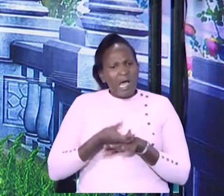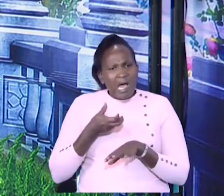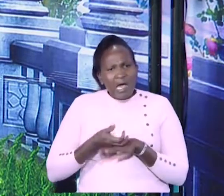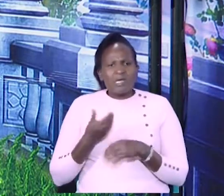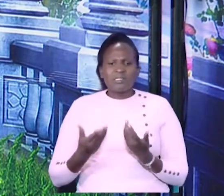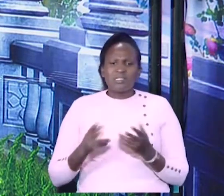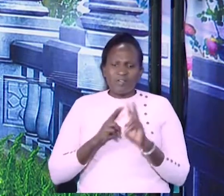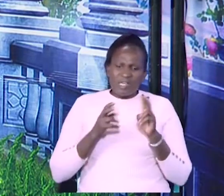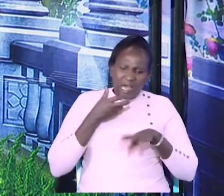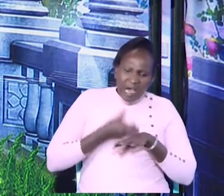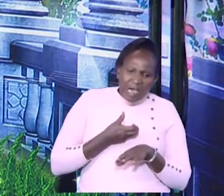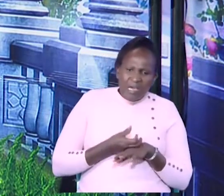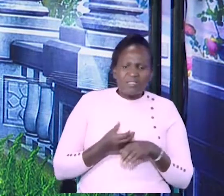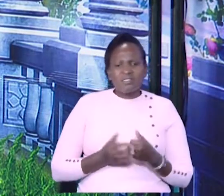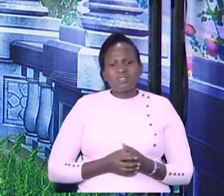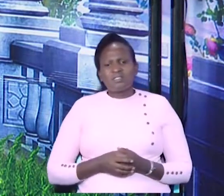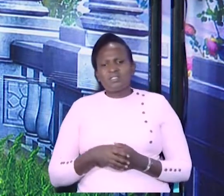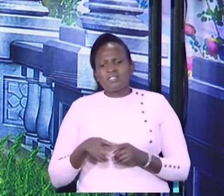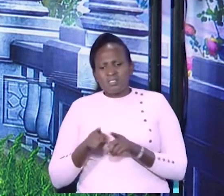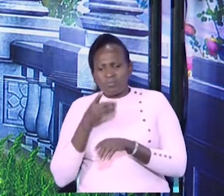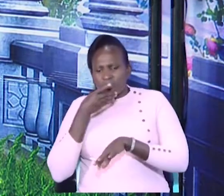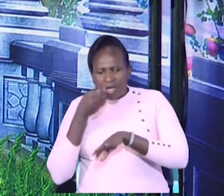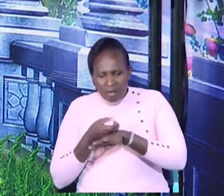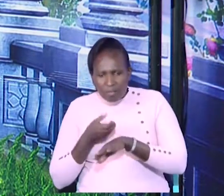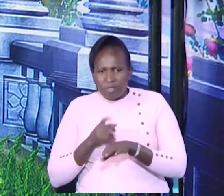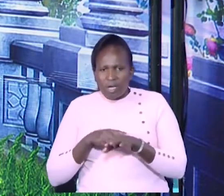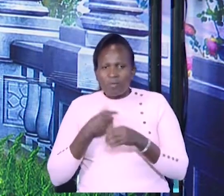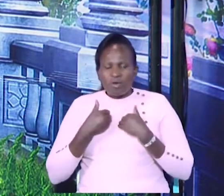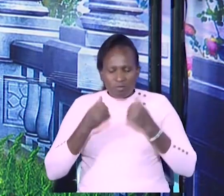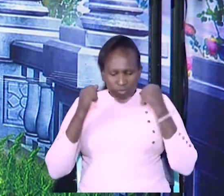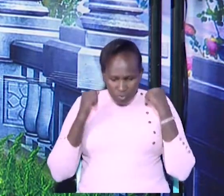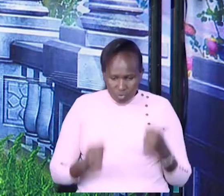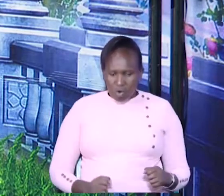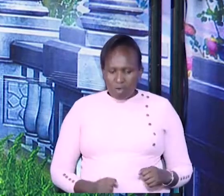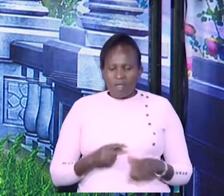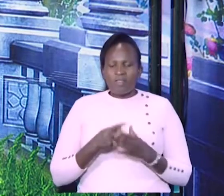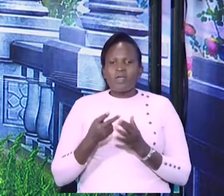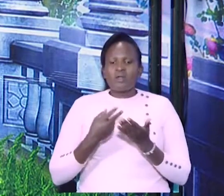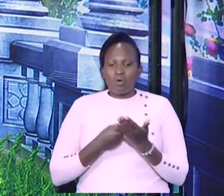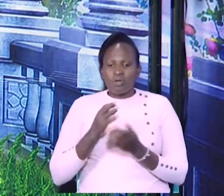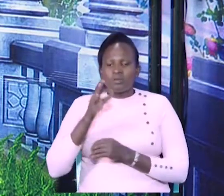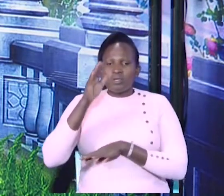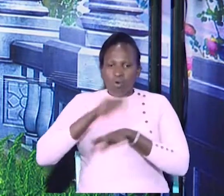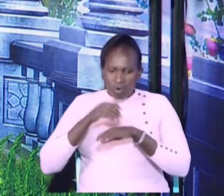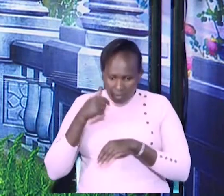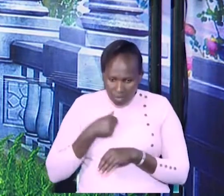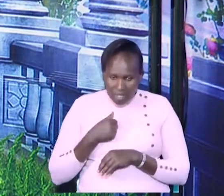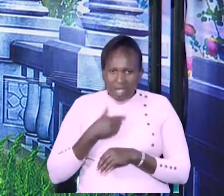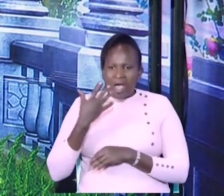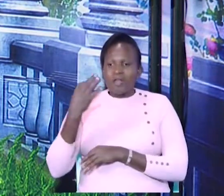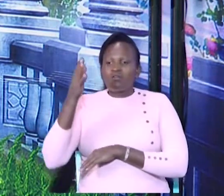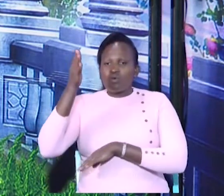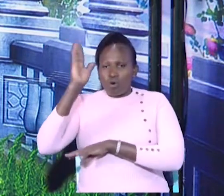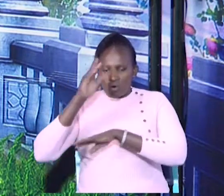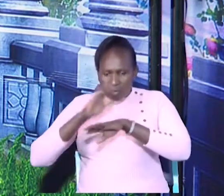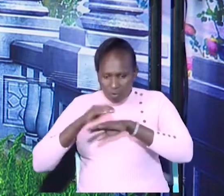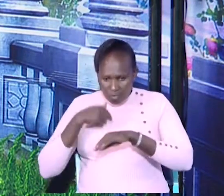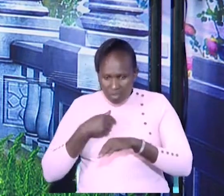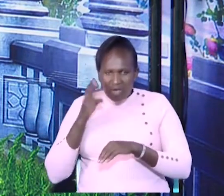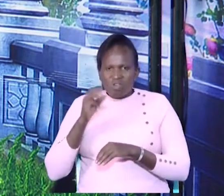ni very hard like those dry bones, wakati unakuwa na ujasiri, roho wa Bwana ako juu yangu, mkono wa Bwana uko juu yangu,